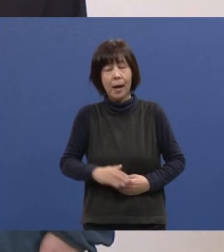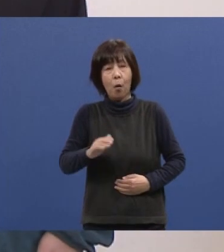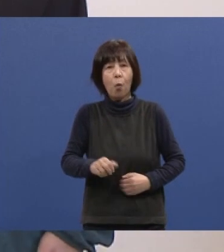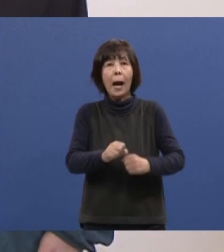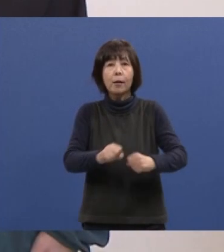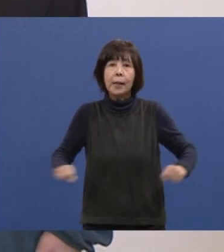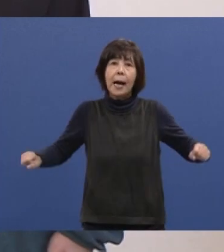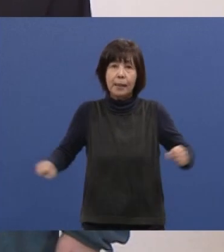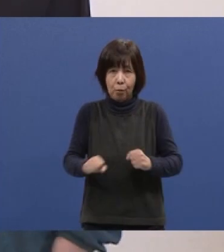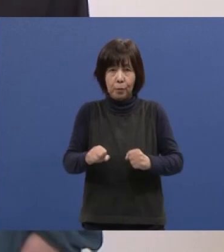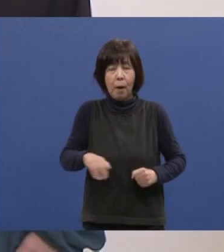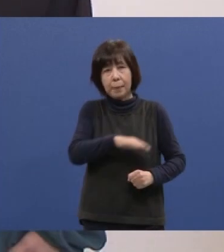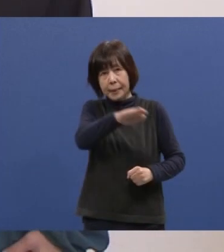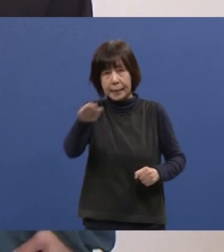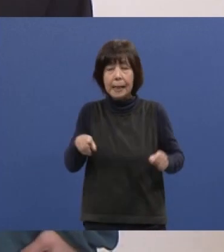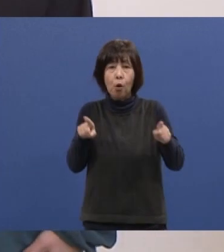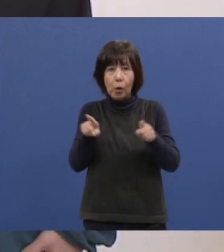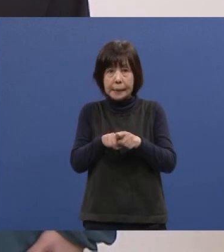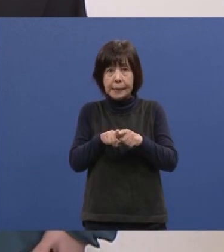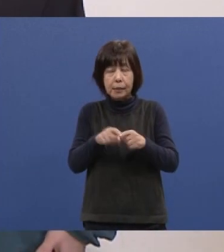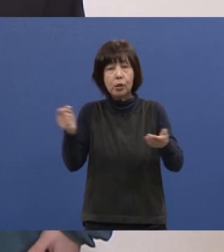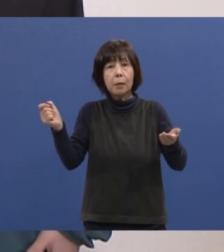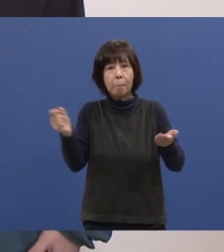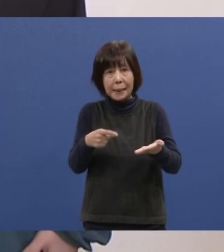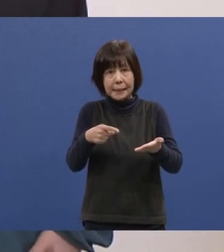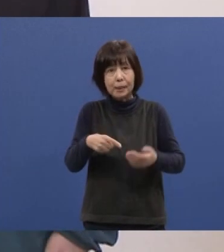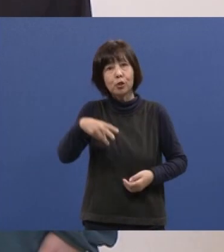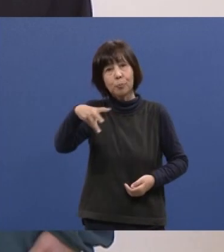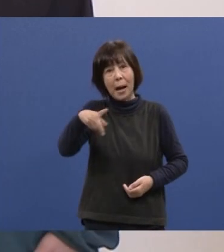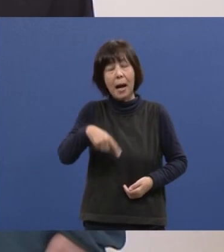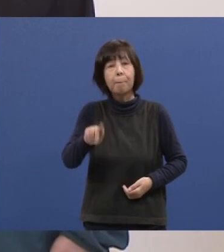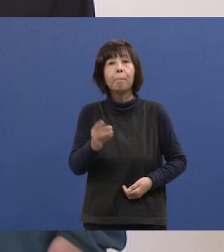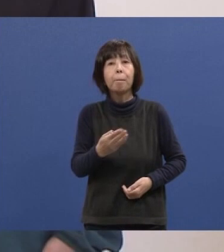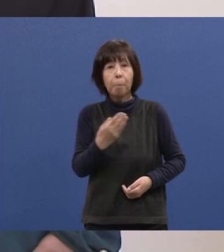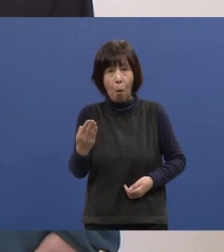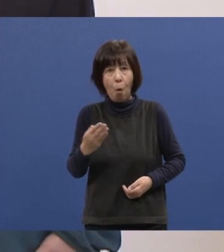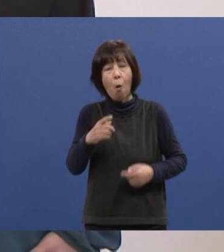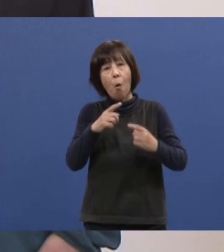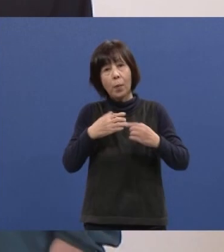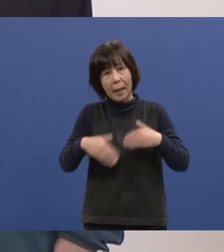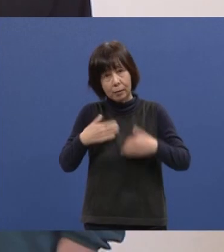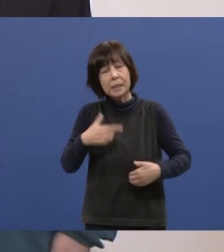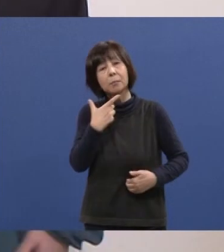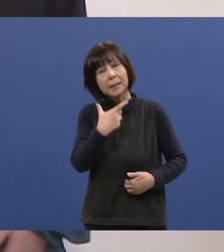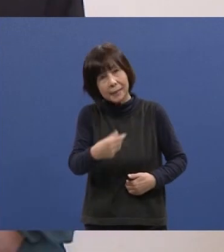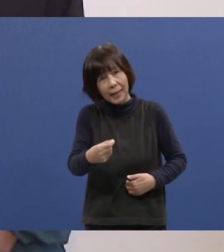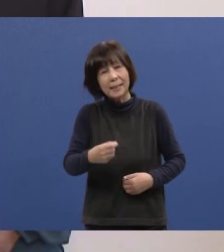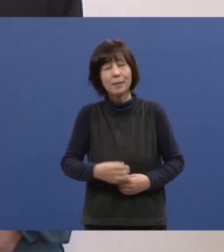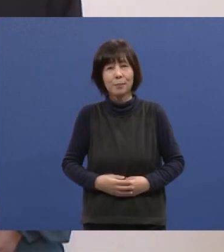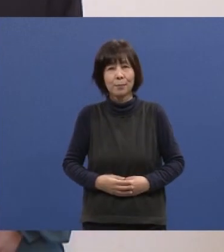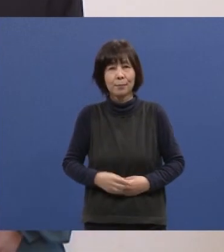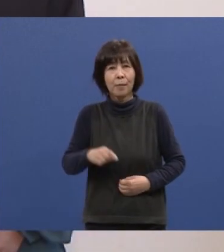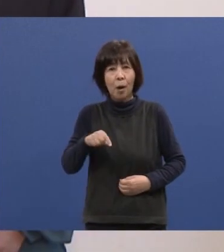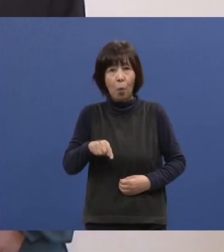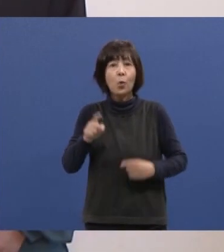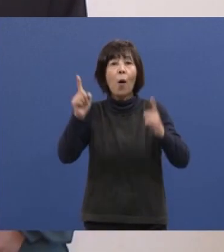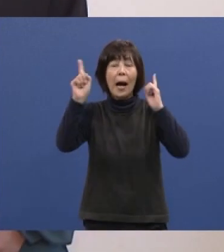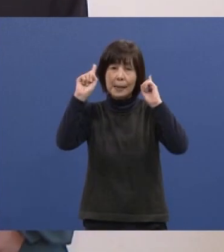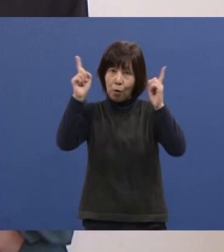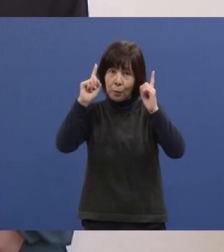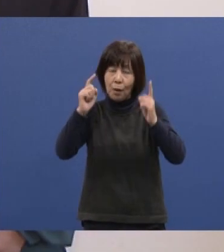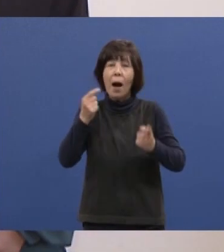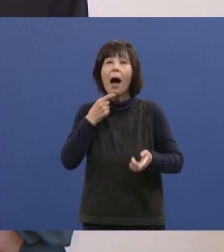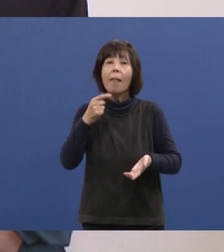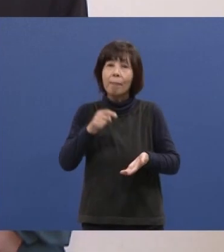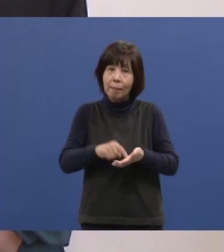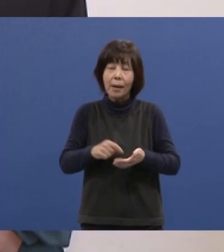のみんなと一緒にマジックマンボの手遊びを楽しみたいと思います。 この手遊びは簡単にマジシャン